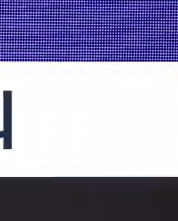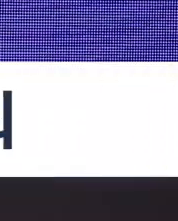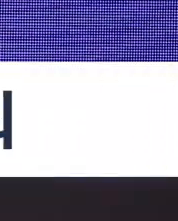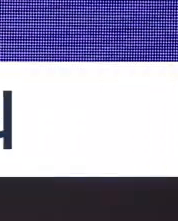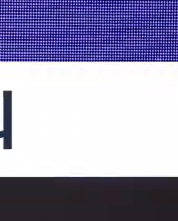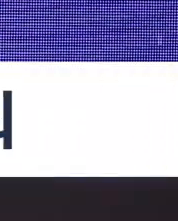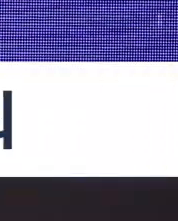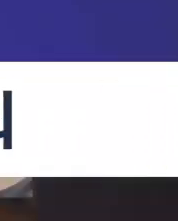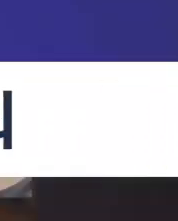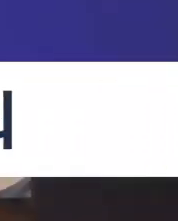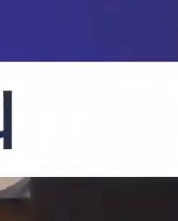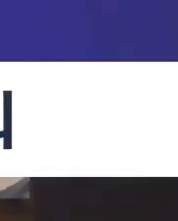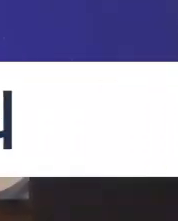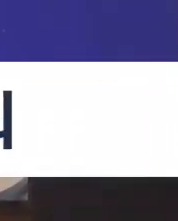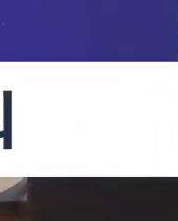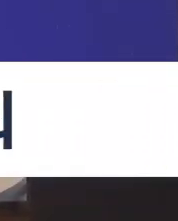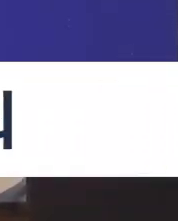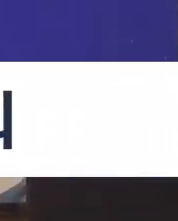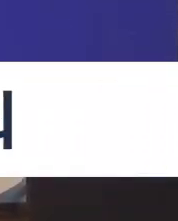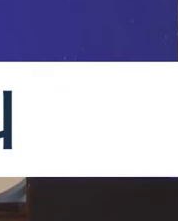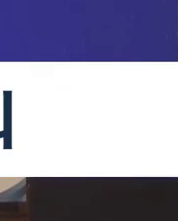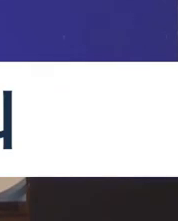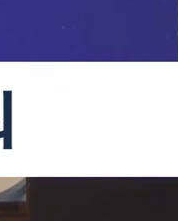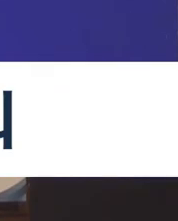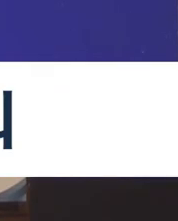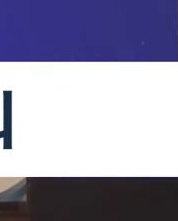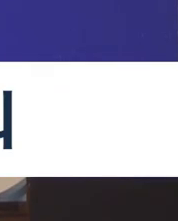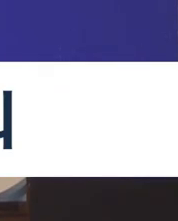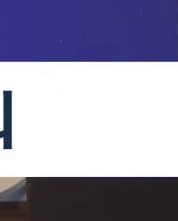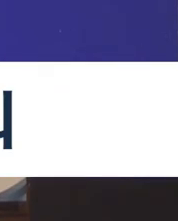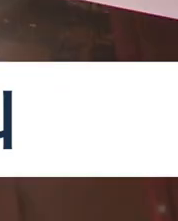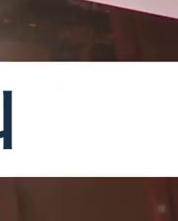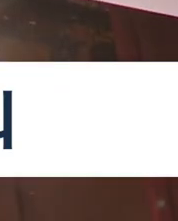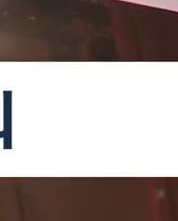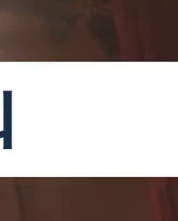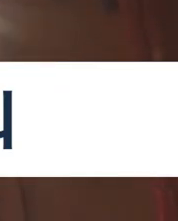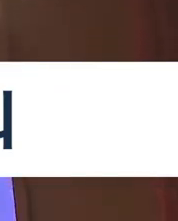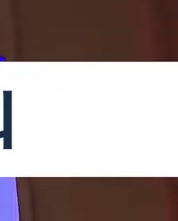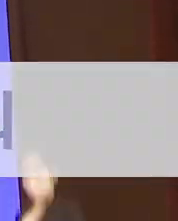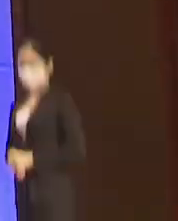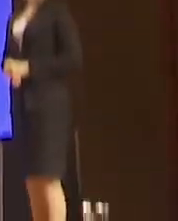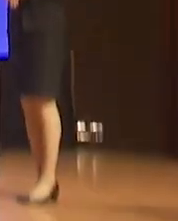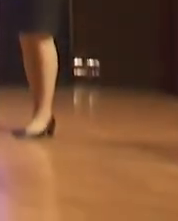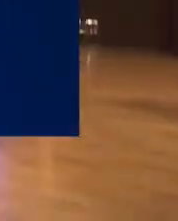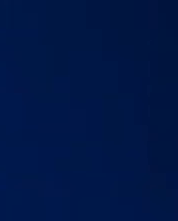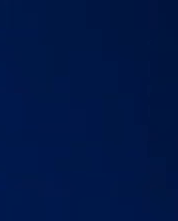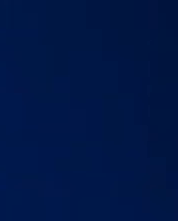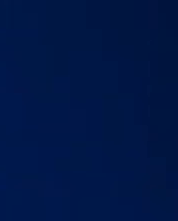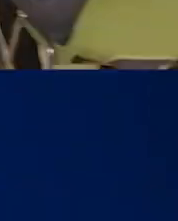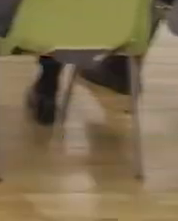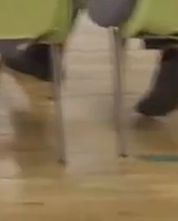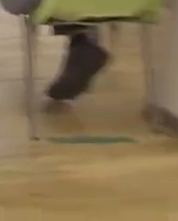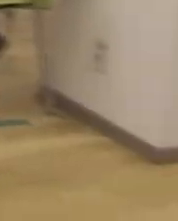지난 14일 강서구민회관 우정홀에서 강서구 국제안전도시 공인선포식이 열렸습니다.